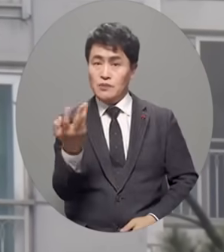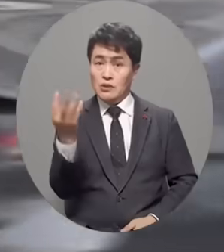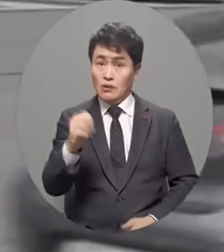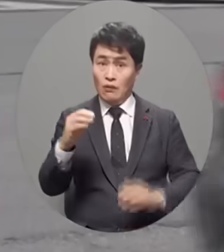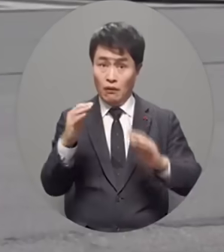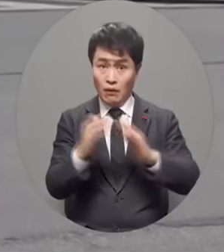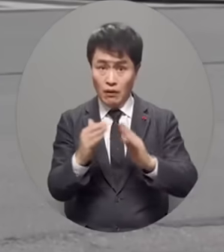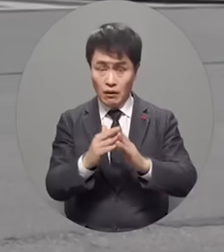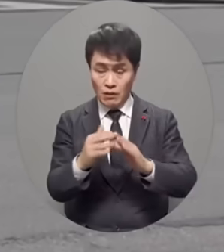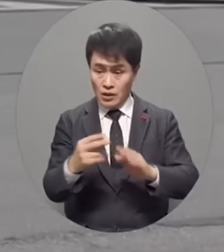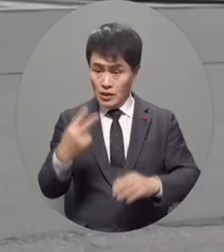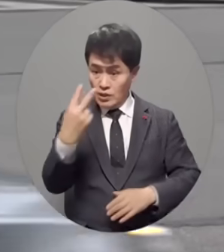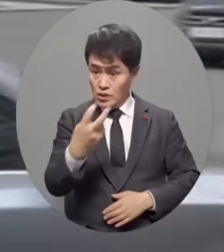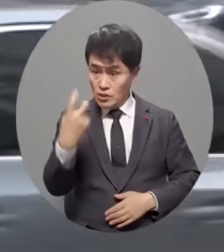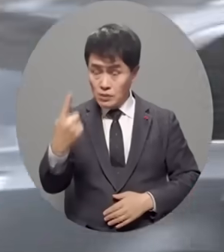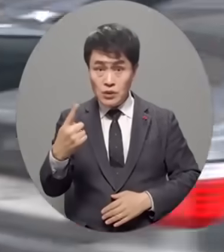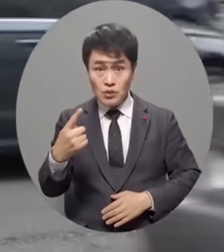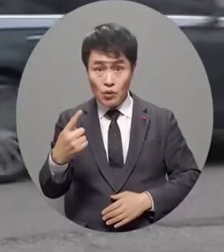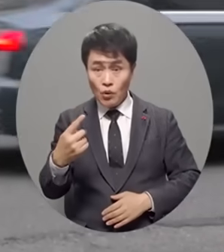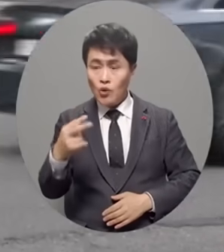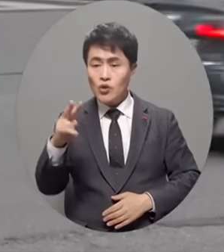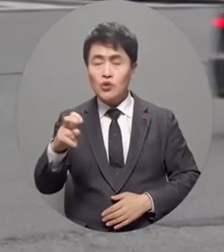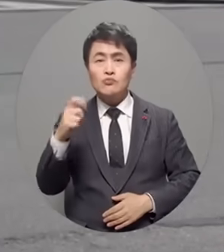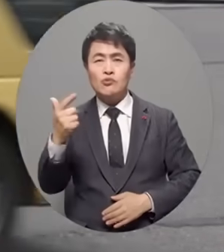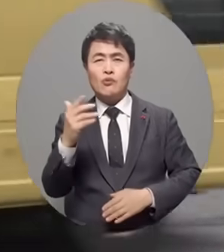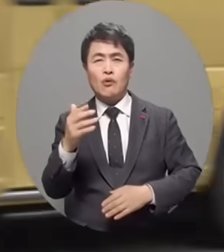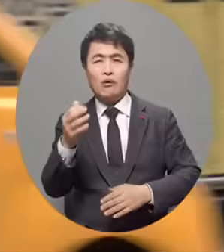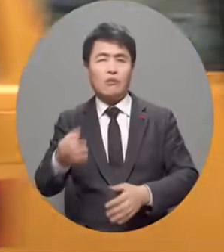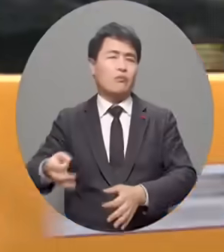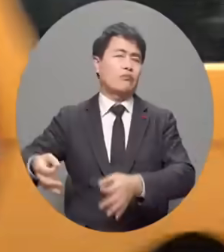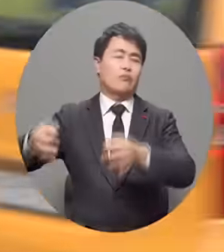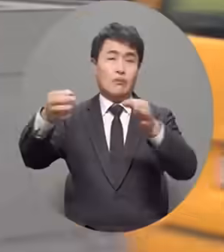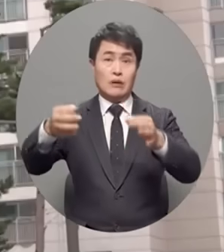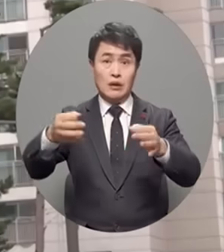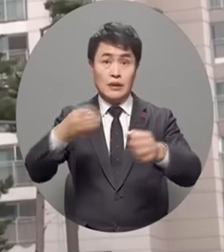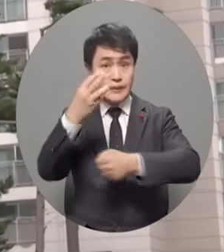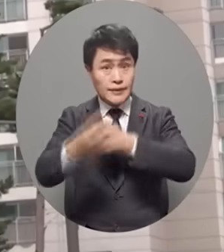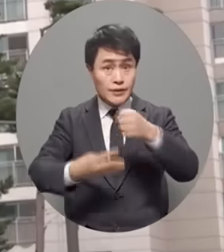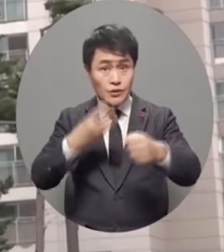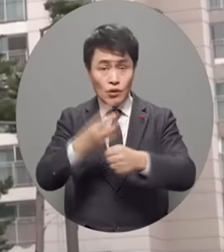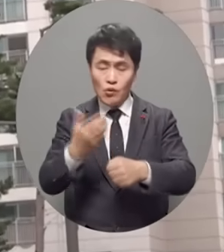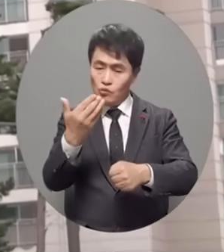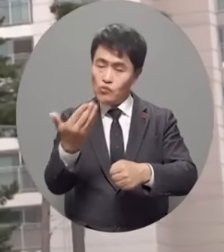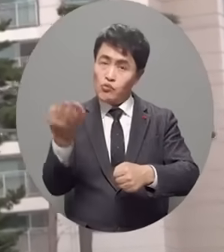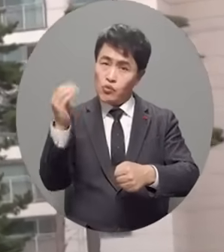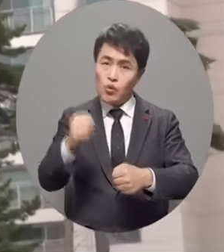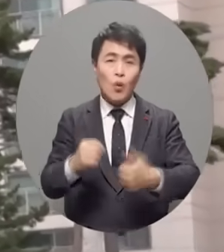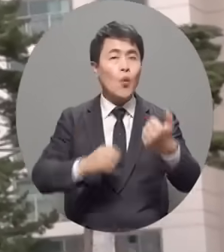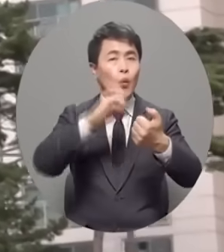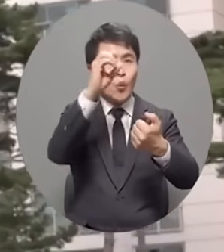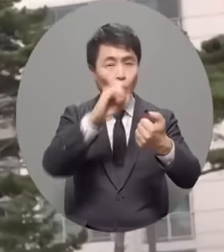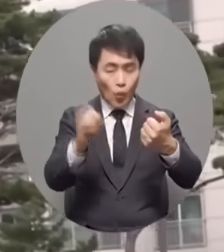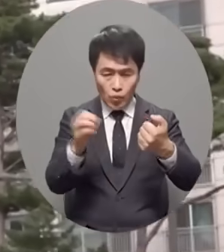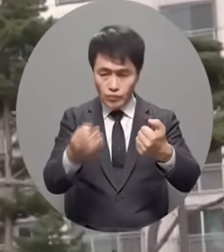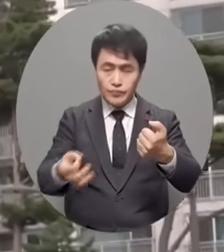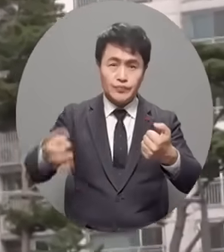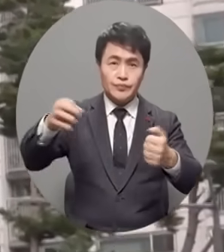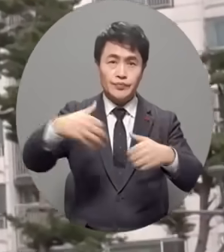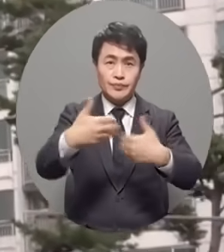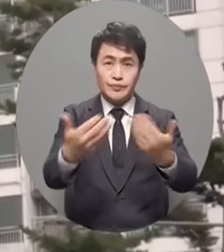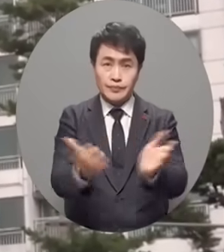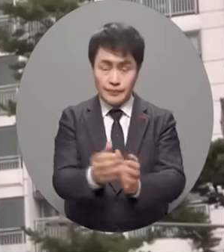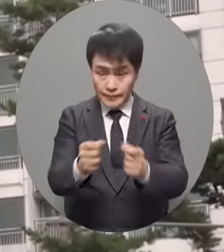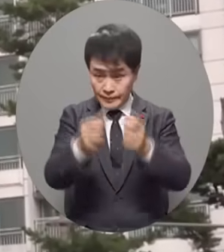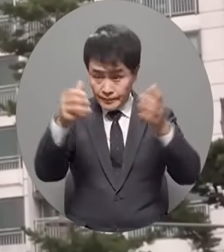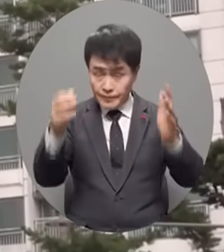집값은 2022년 초 26억 원을 넘어섰습니다. 3년 만에 9억 원, 50% 이상 오른 건데 같은